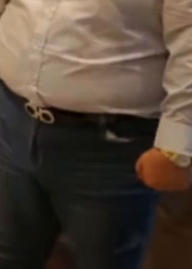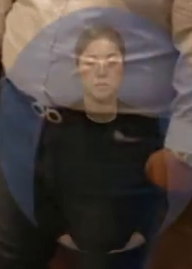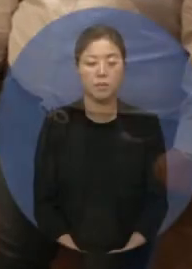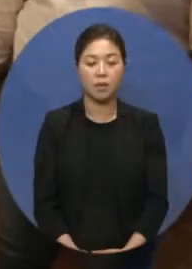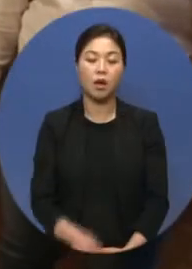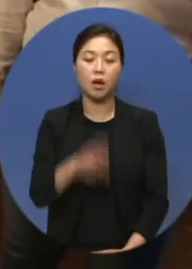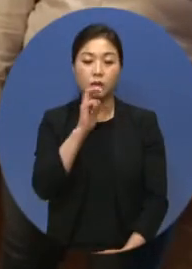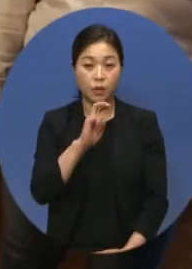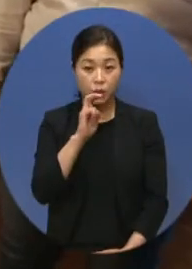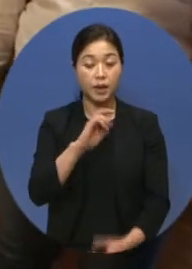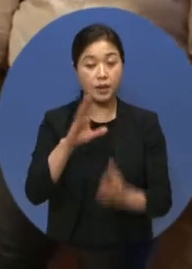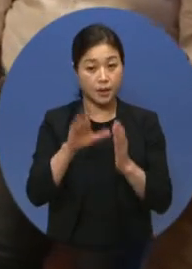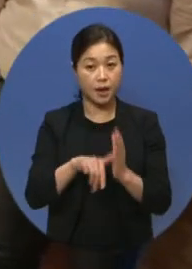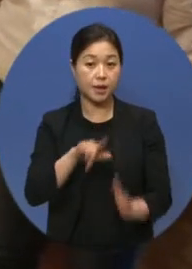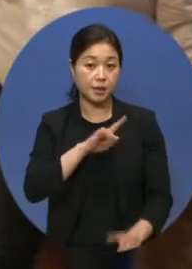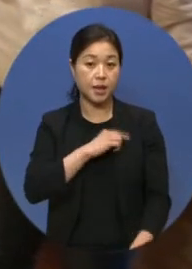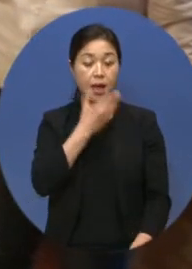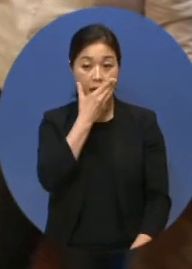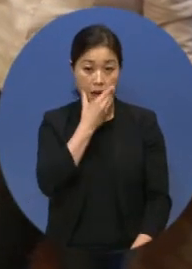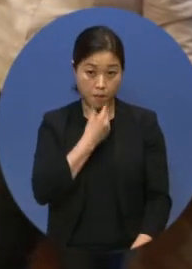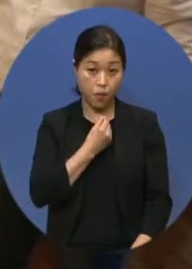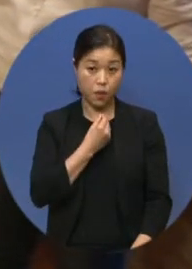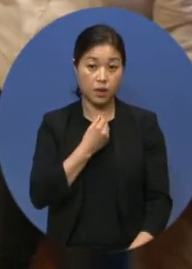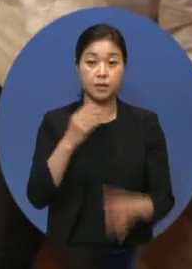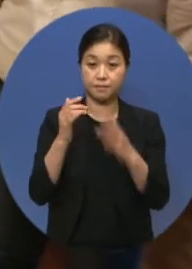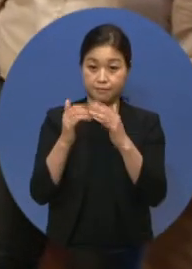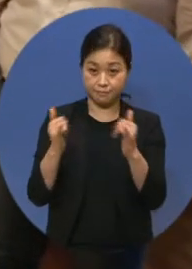노래할 때가 가장 행복하다는 이들.